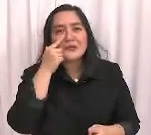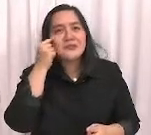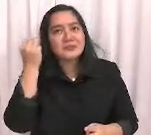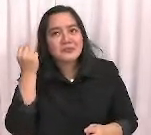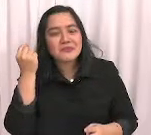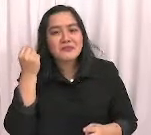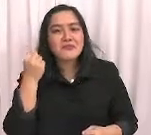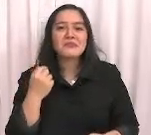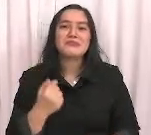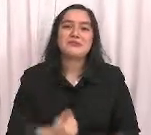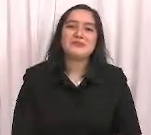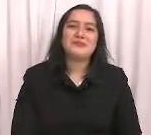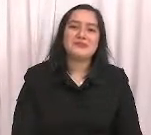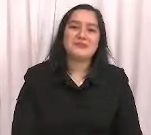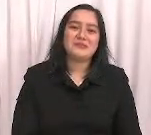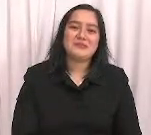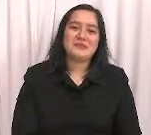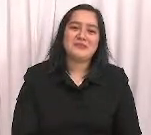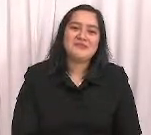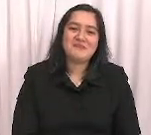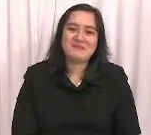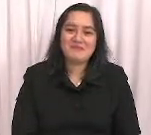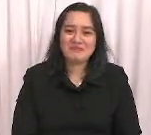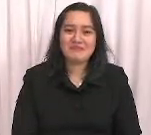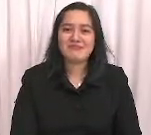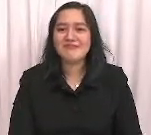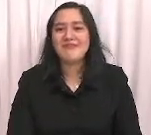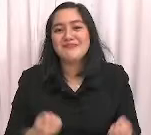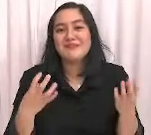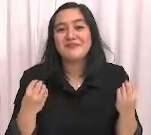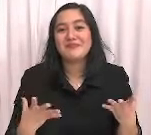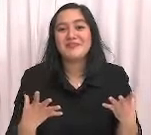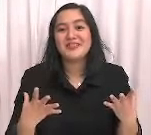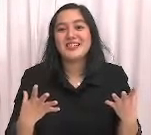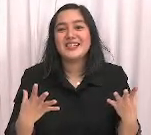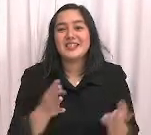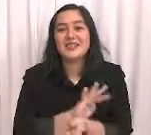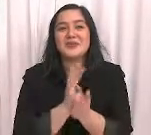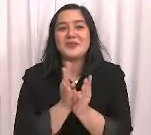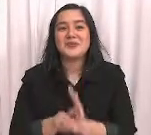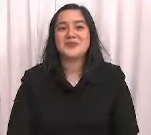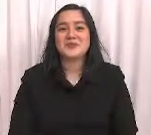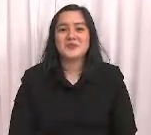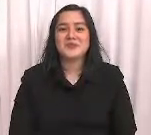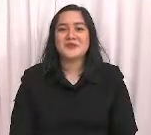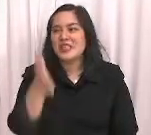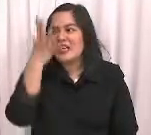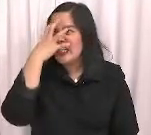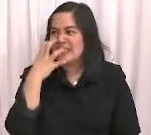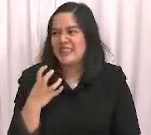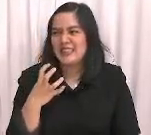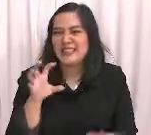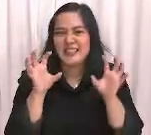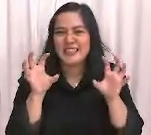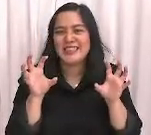Karamihan tiger woman. Not virtuous. Alright. Sabi nga ng iba, lioness. Ah.